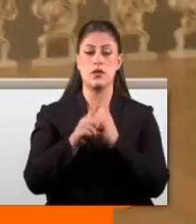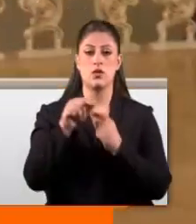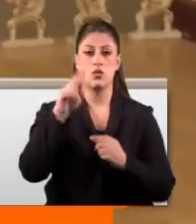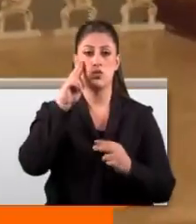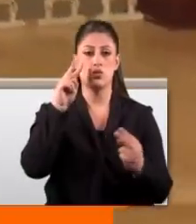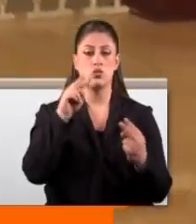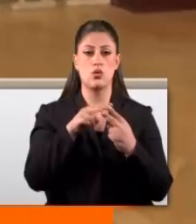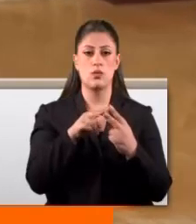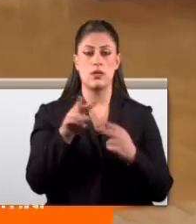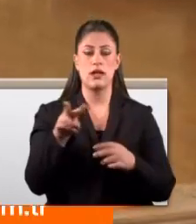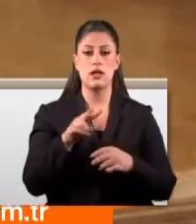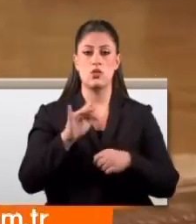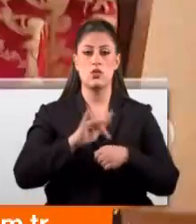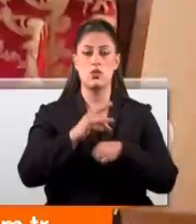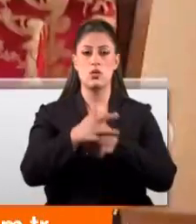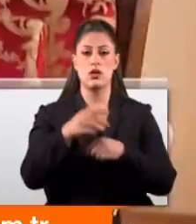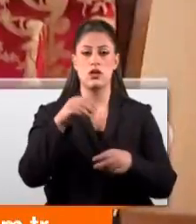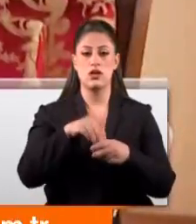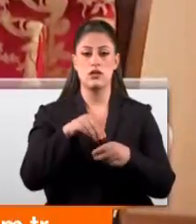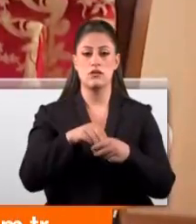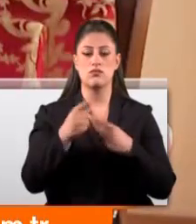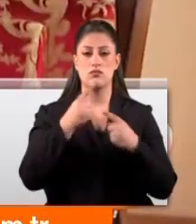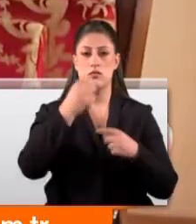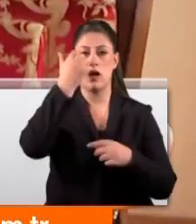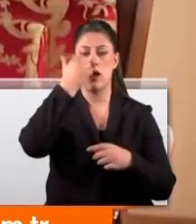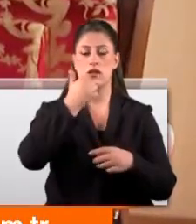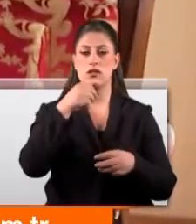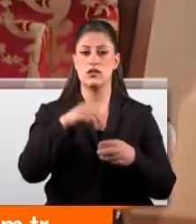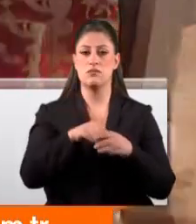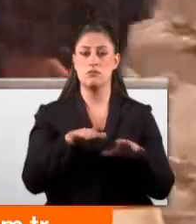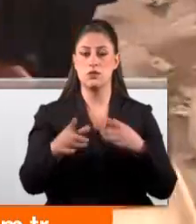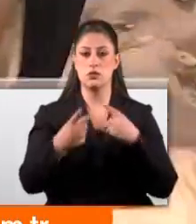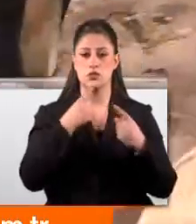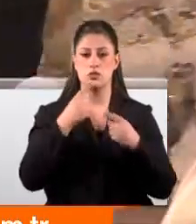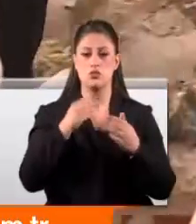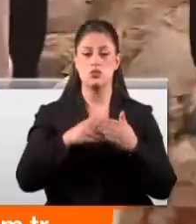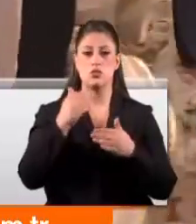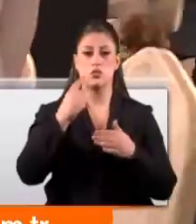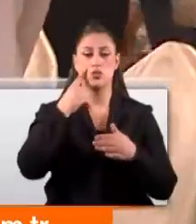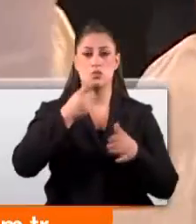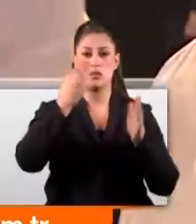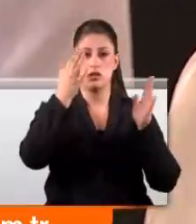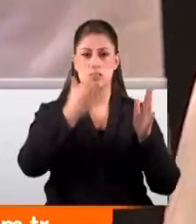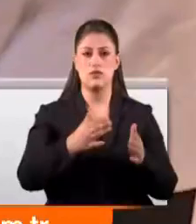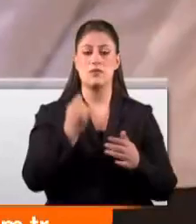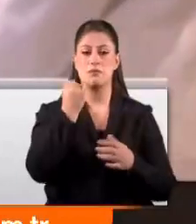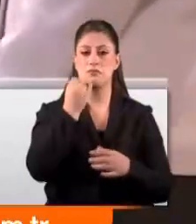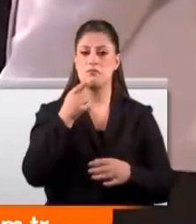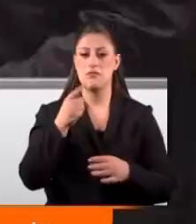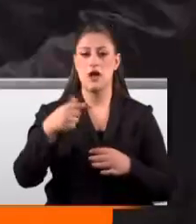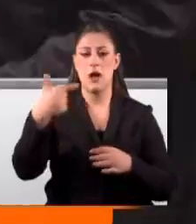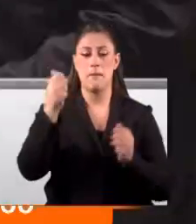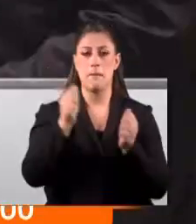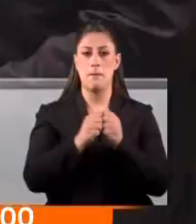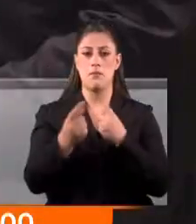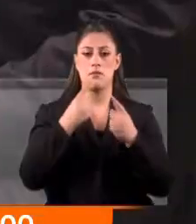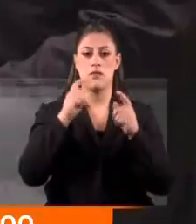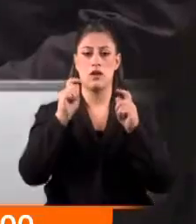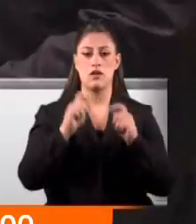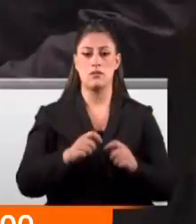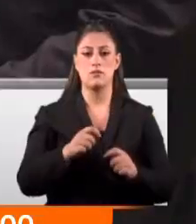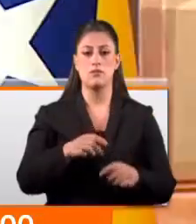ülke arasındaki ilişkiler ve Gazze meselesi masadaydı. Ardından Erdoğan ve konuğu kameralar karşısına birlikte geçti. Sayın